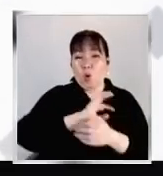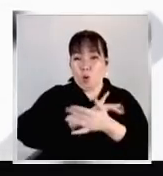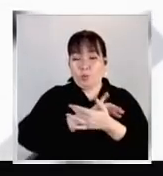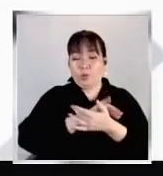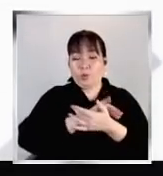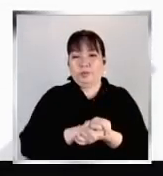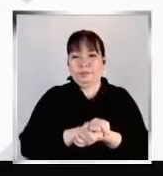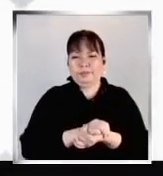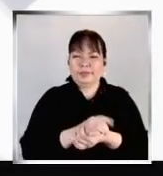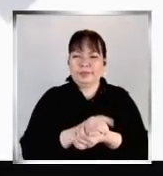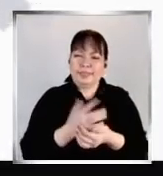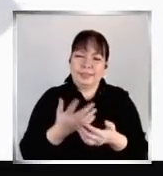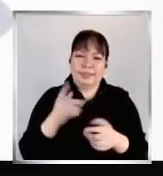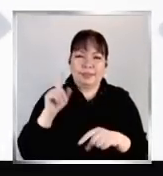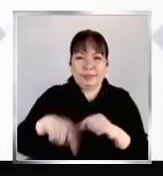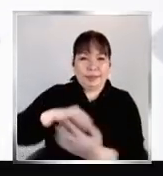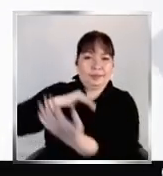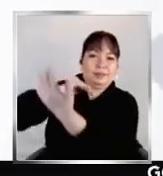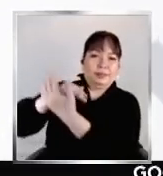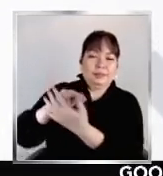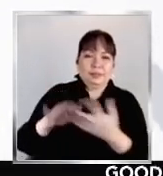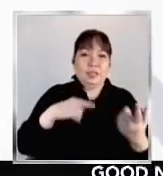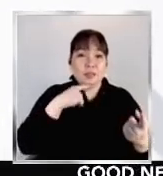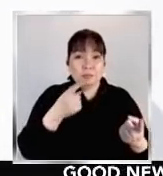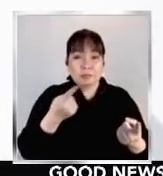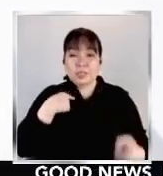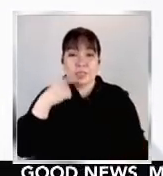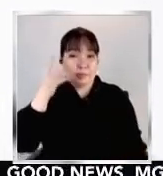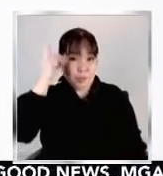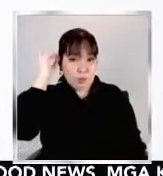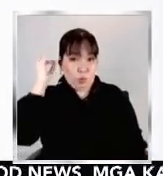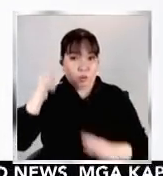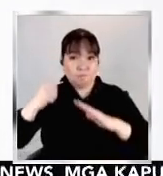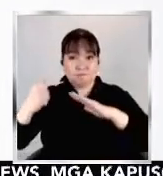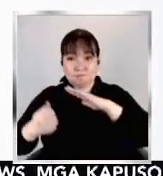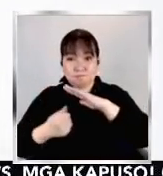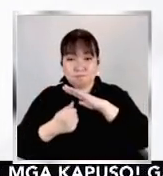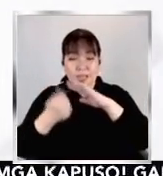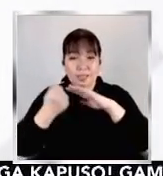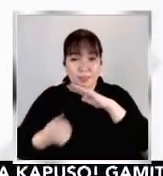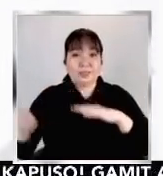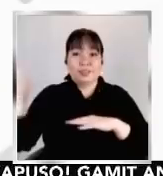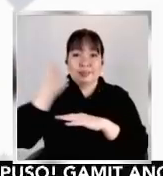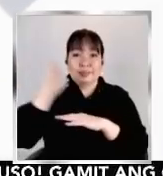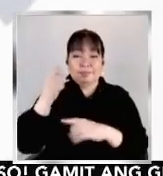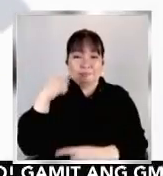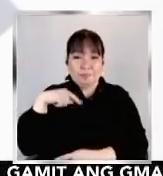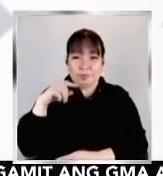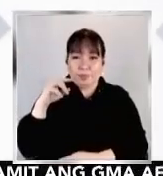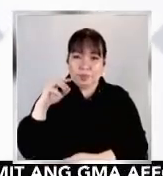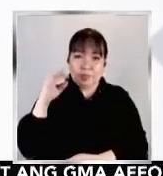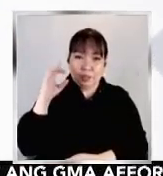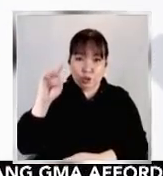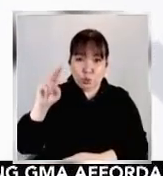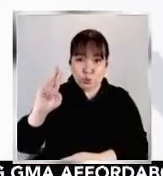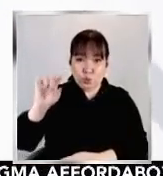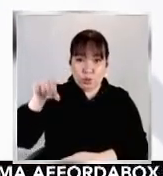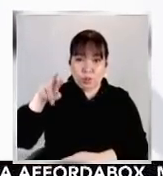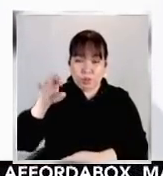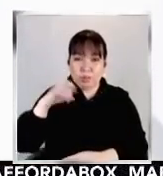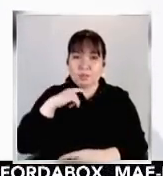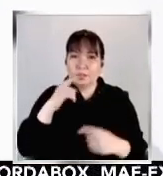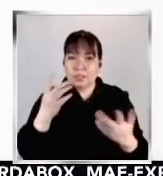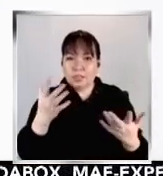talagang community transmission ng Omicron, pero dapat ang ating kilos, galaw, ang